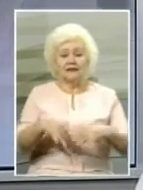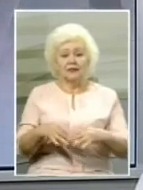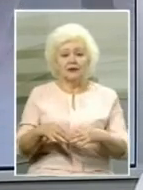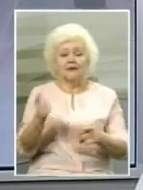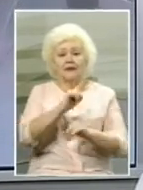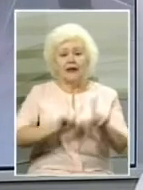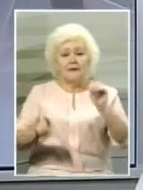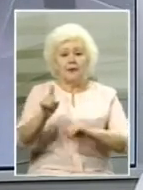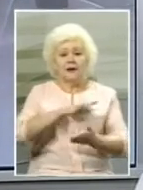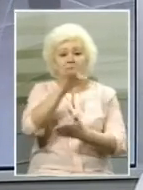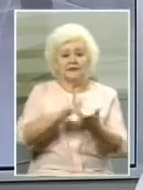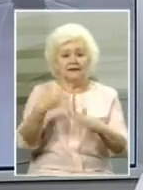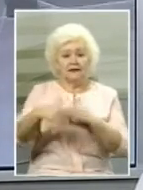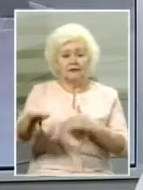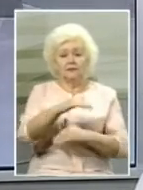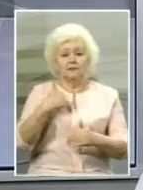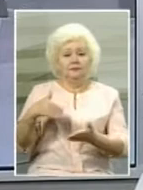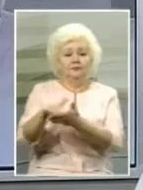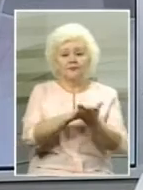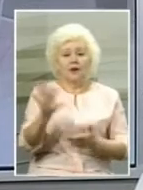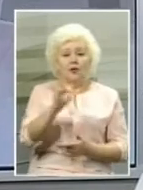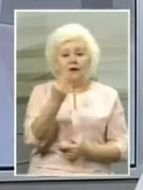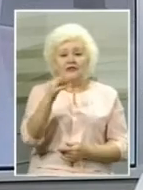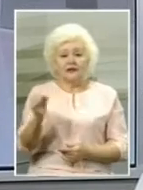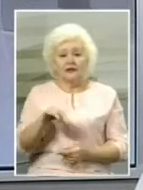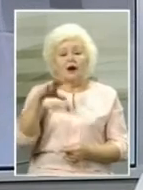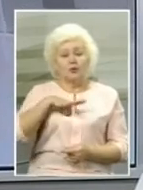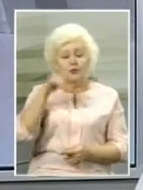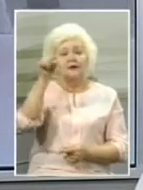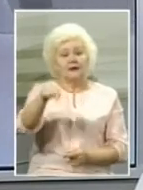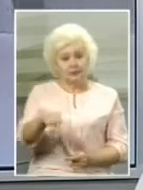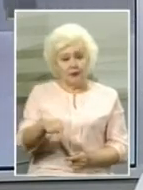кризовому медіа-центрі Херсона. Моя колега Ольга Швидка побувала там.